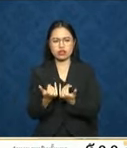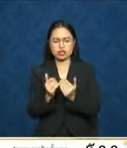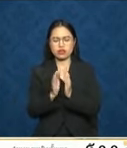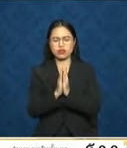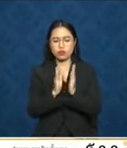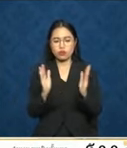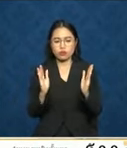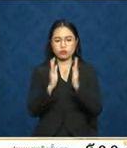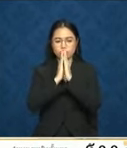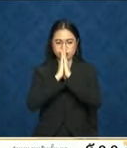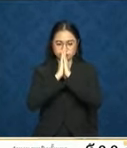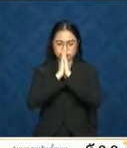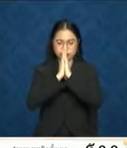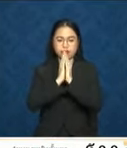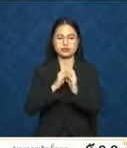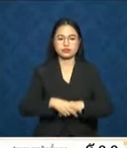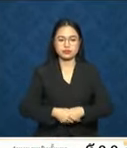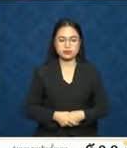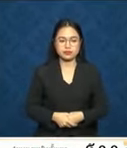ขอบพระคุณครับ